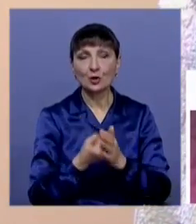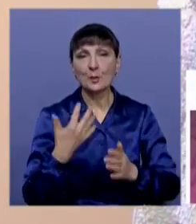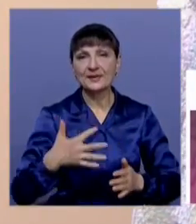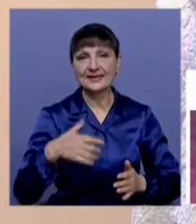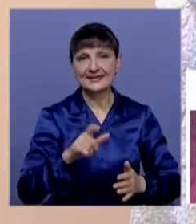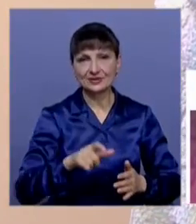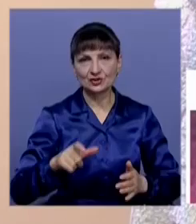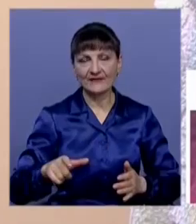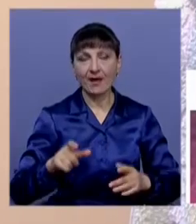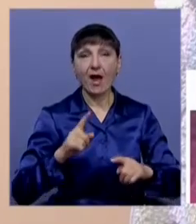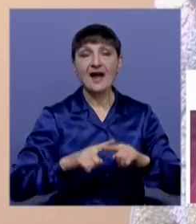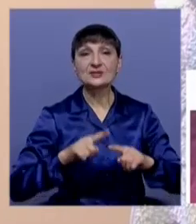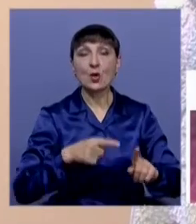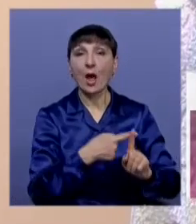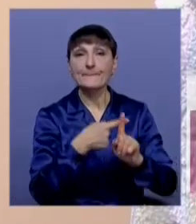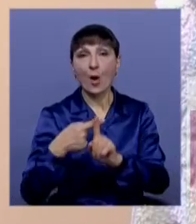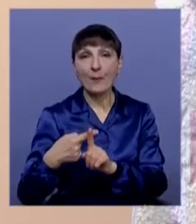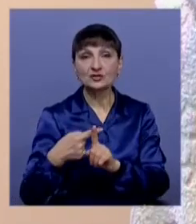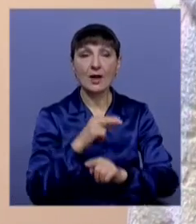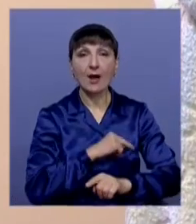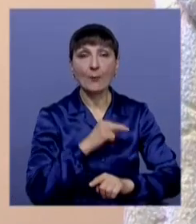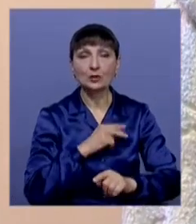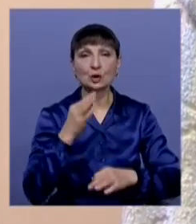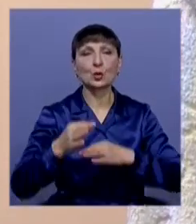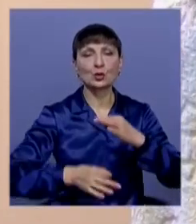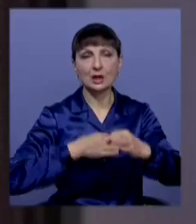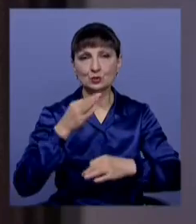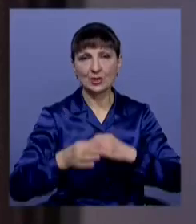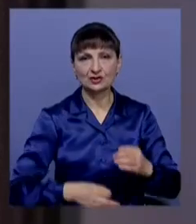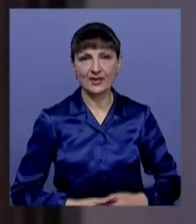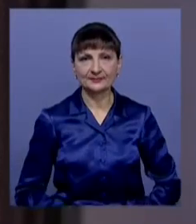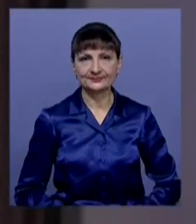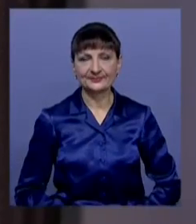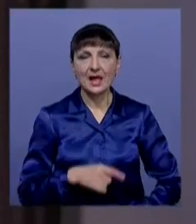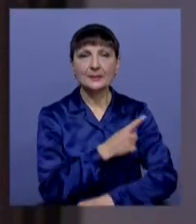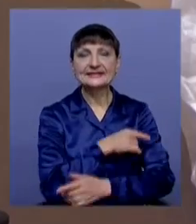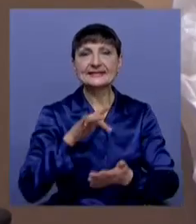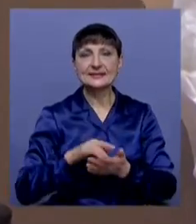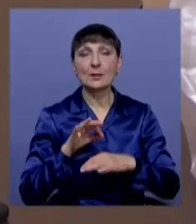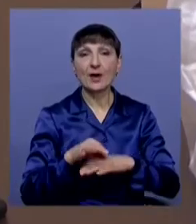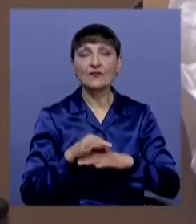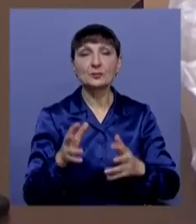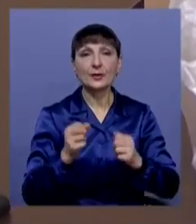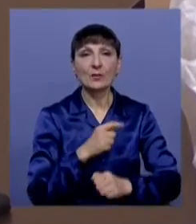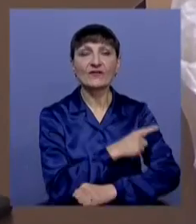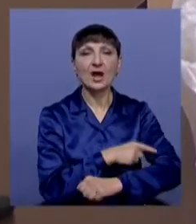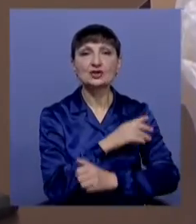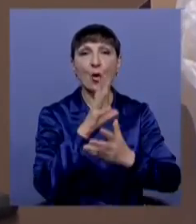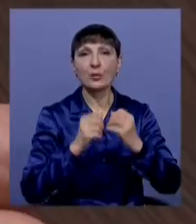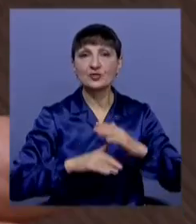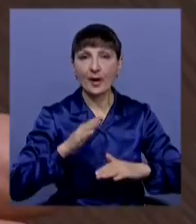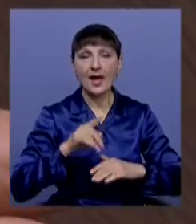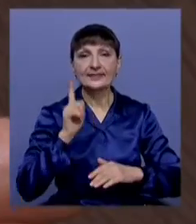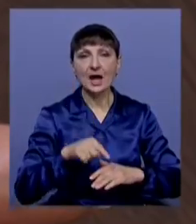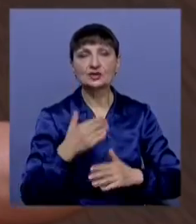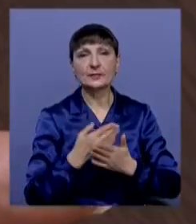50 человек, а скорая помощь на участке работает круглосуточно. В медицинском центре проводят прием как врачи общей практики, так